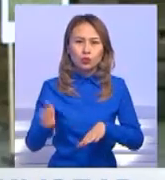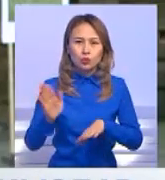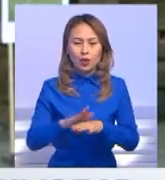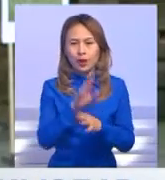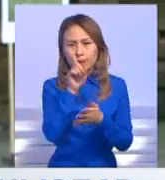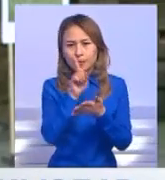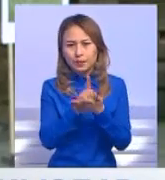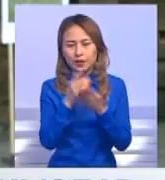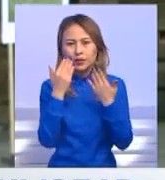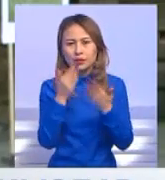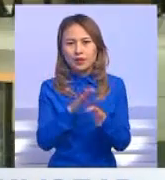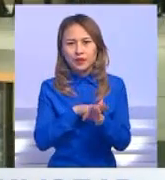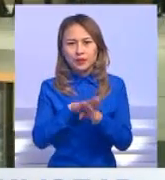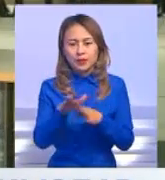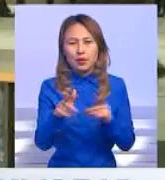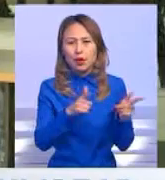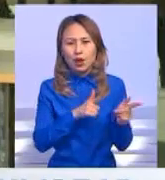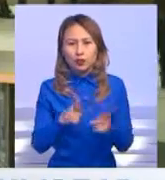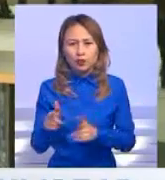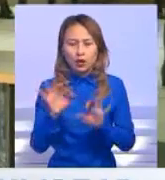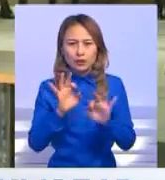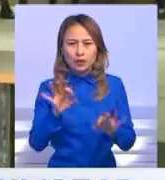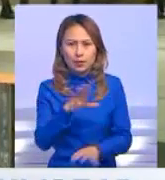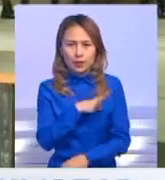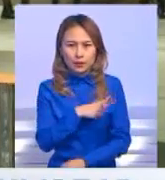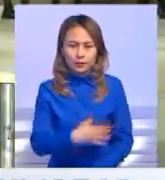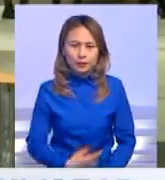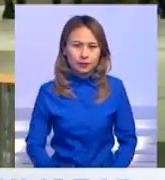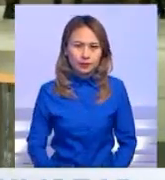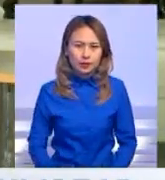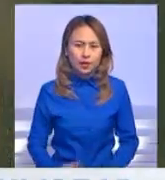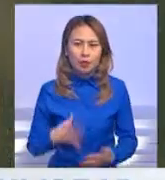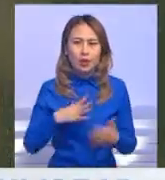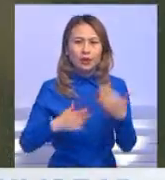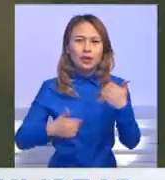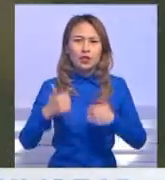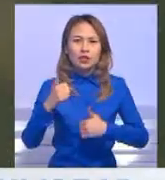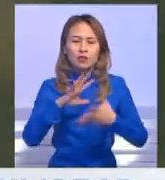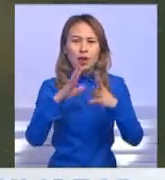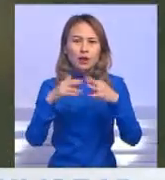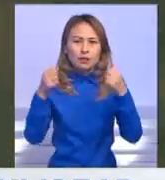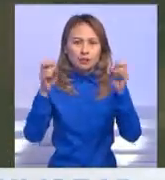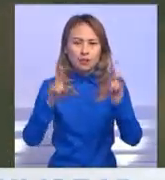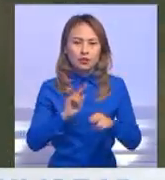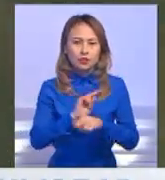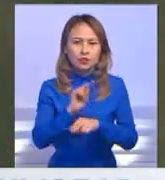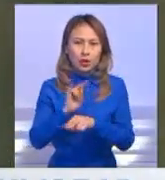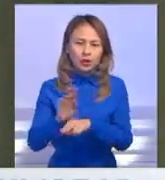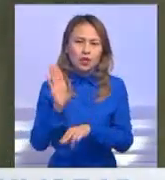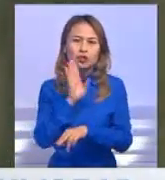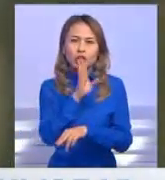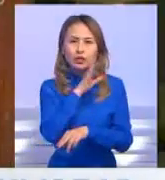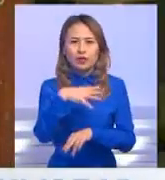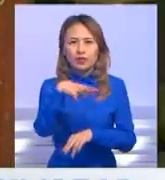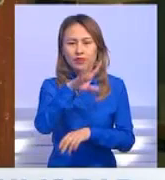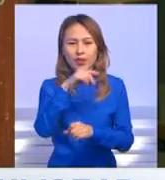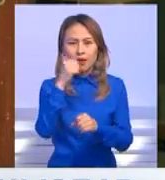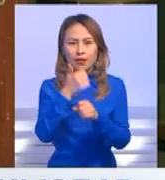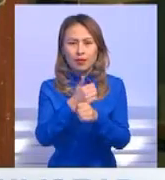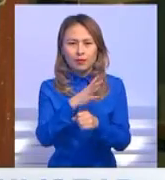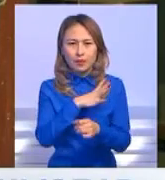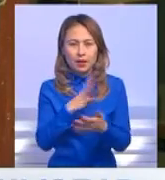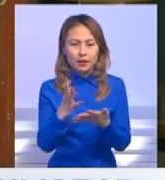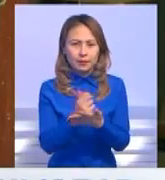міндетті мүлтіксіз орындауға дайын екендіктерін тағы бір дәлелдеді. Сайыс нәтижесінде арнайы даярлық басқармасының арулары бас жүлдеге ие